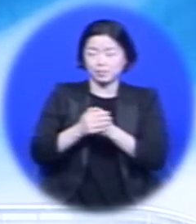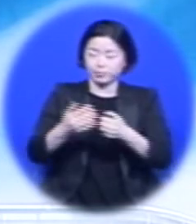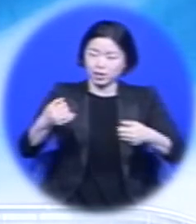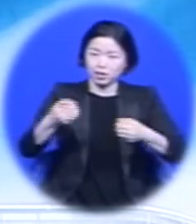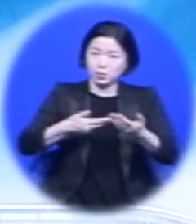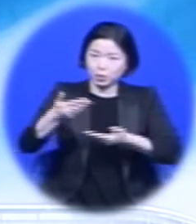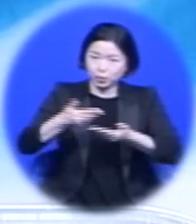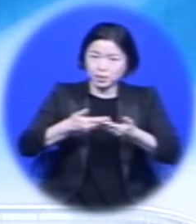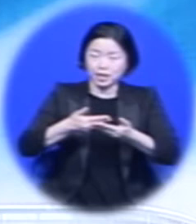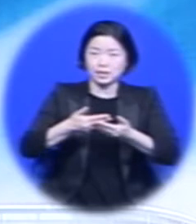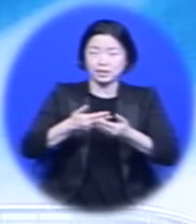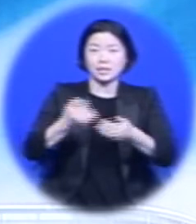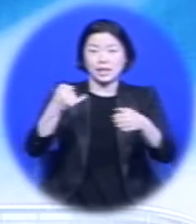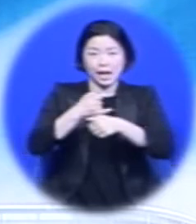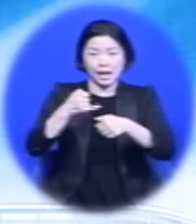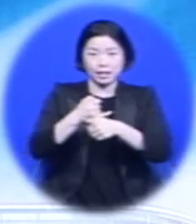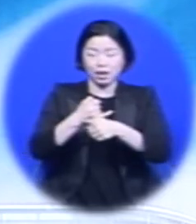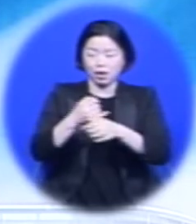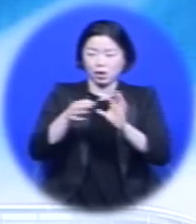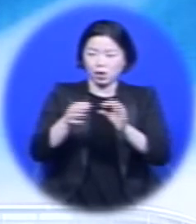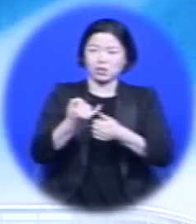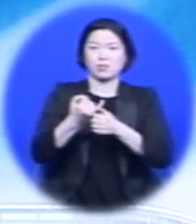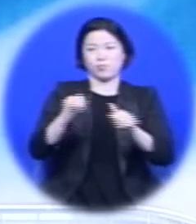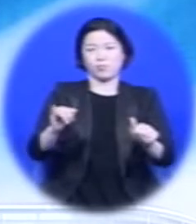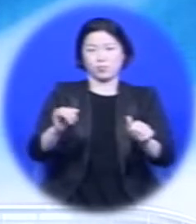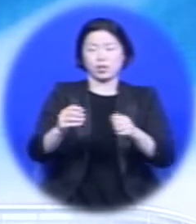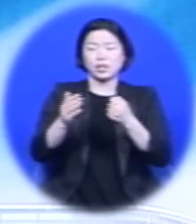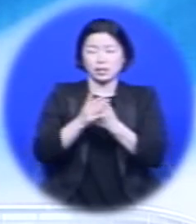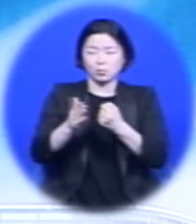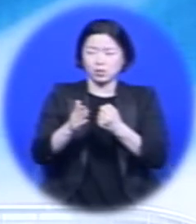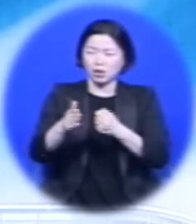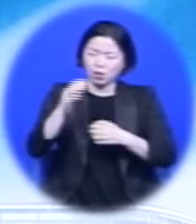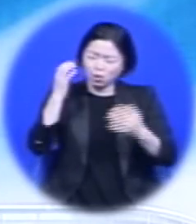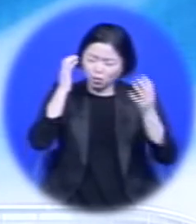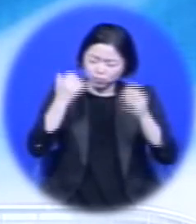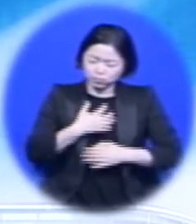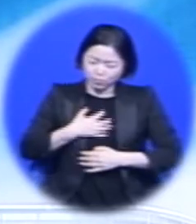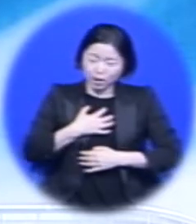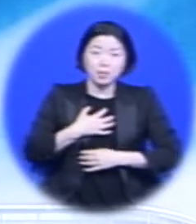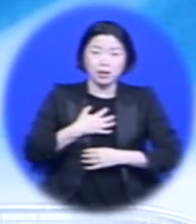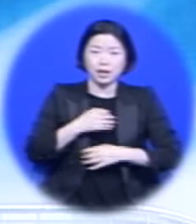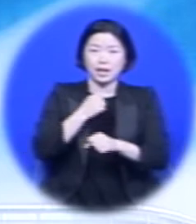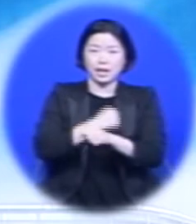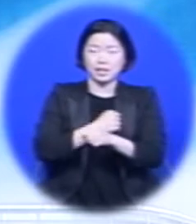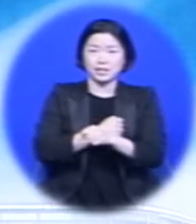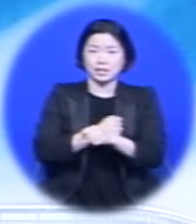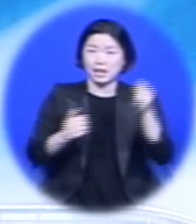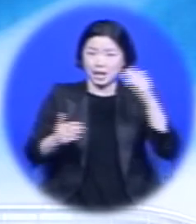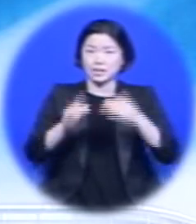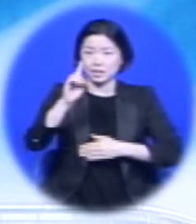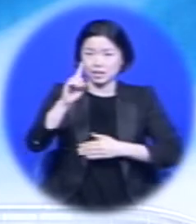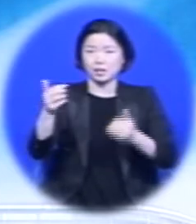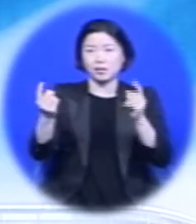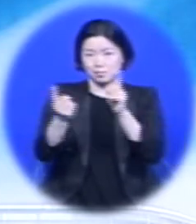어떤 사람과 관계가 깨어져서 그것 때문에 대단히 고통스러워하고 있는 학생을